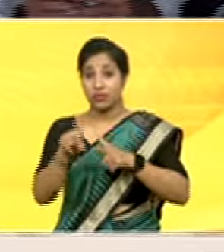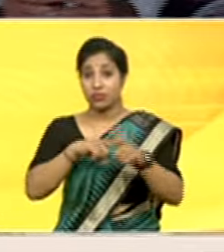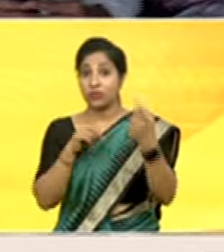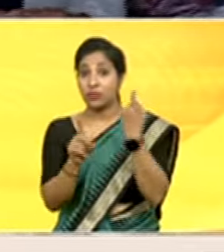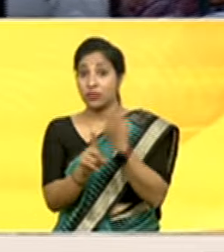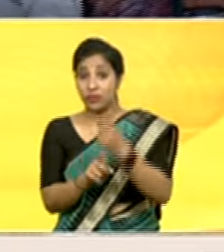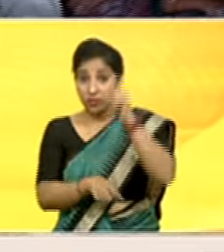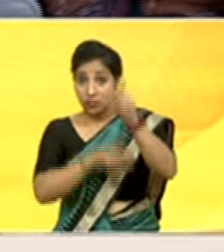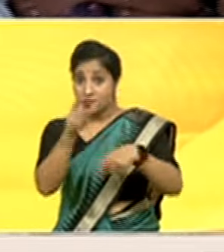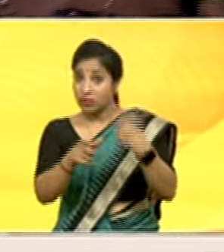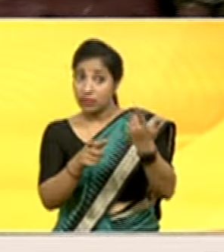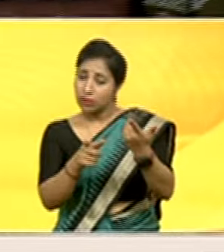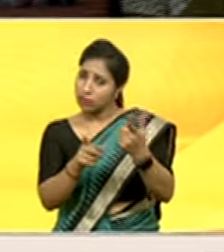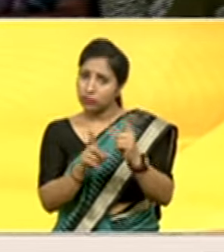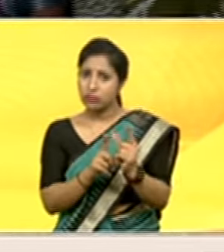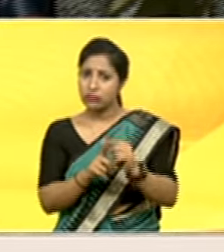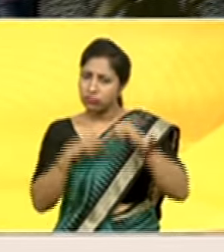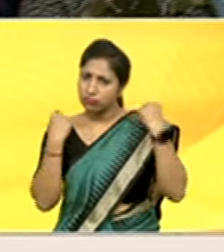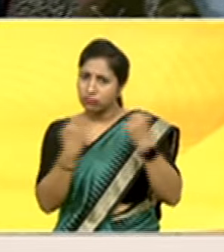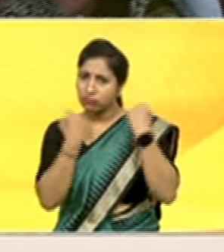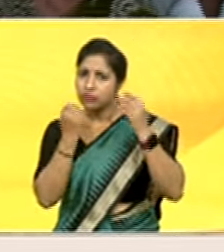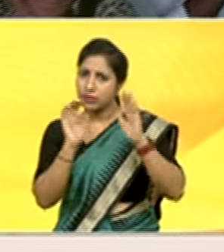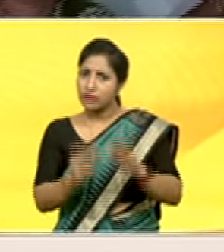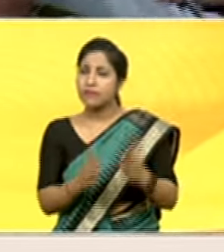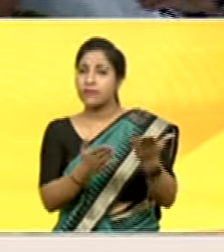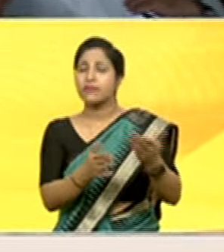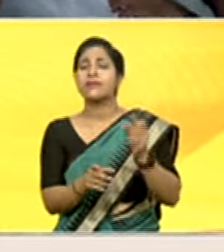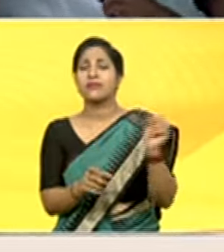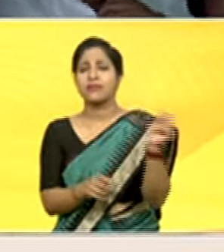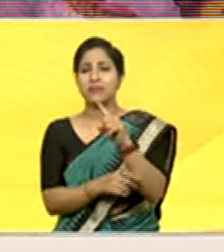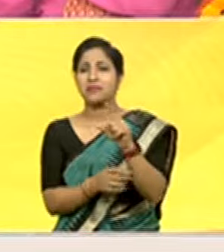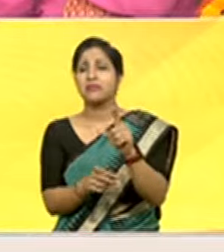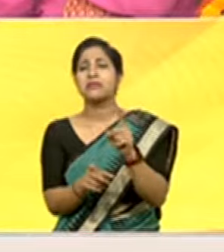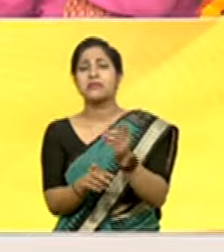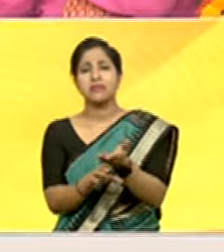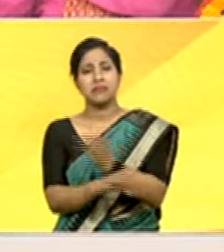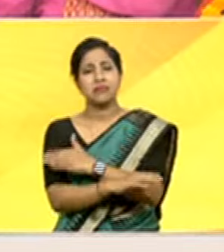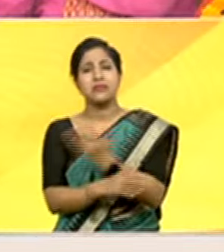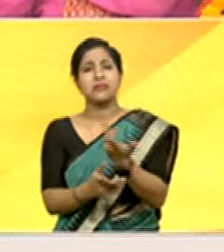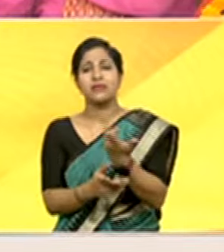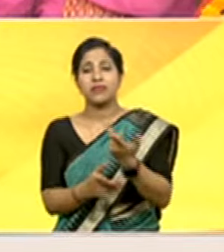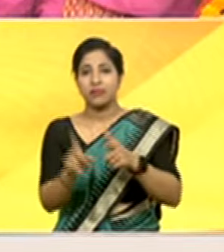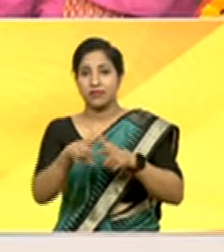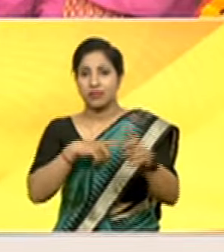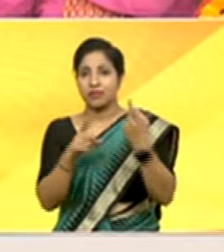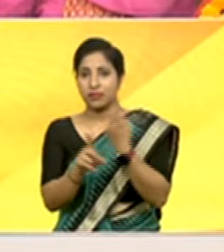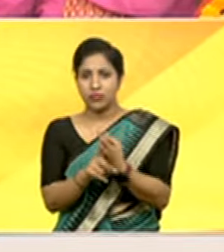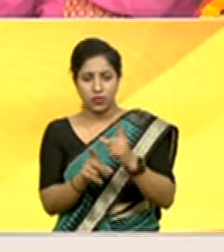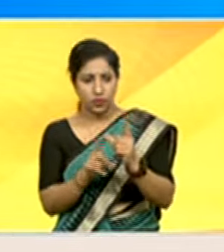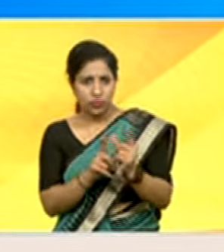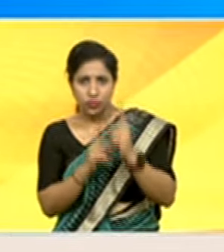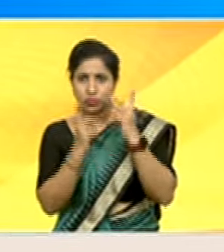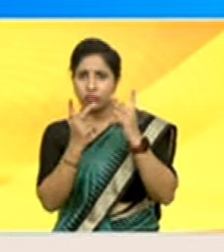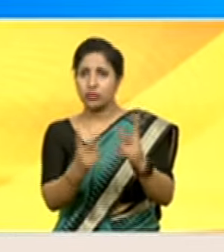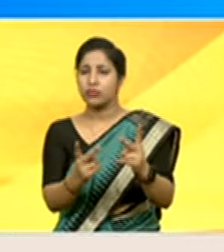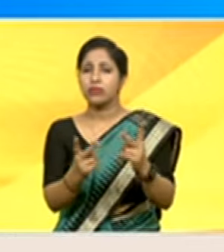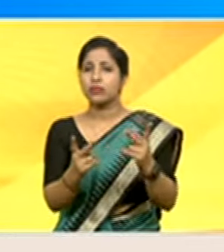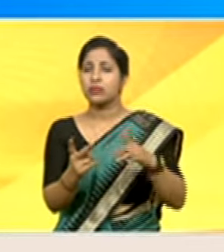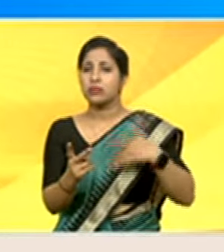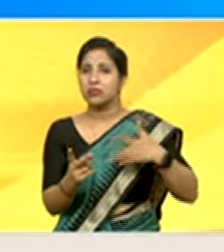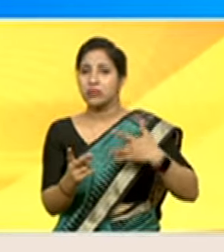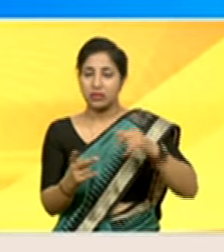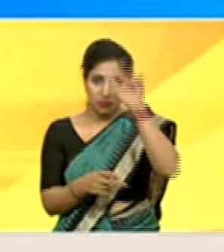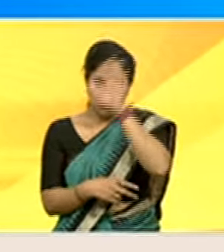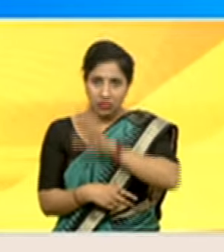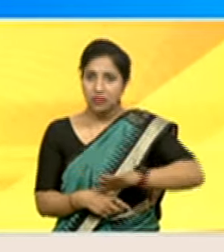कश्मीर के लोग भी पीछे नहीं है। पिछले महिने जम्मू कश्मीर ने जो कर दिखाया है वो